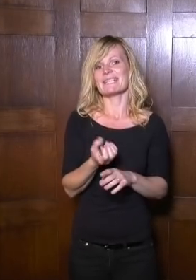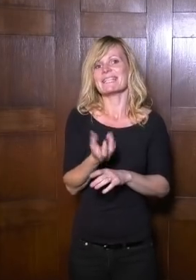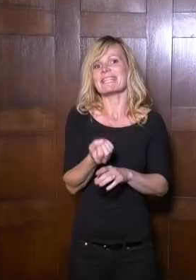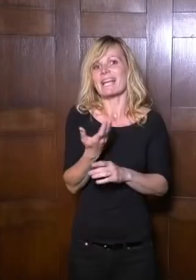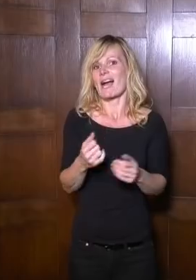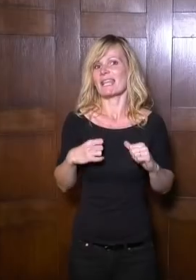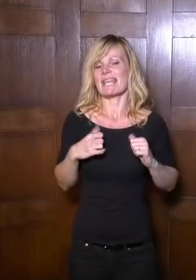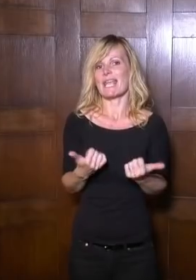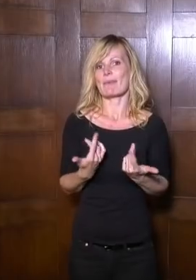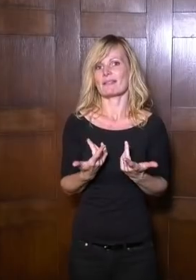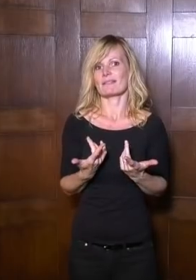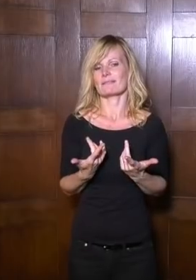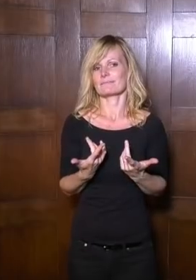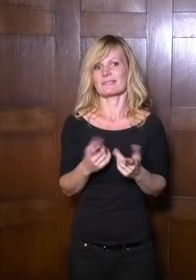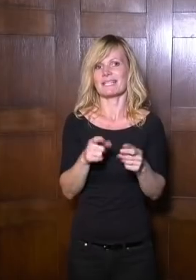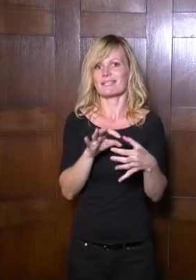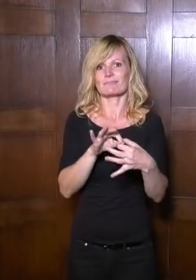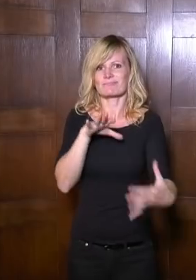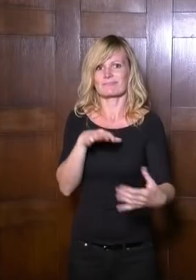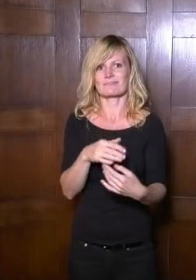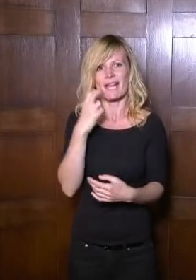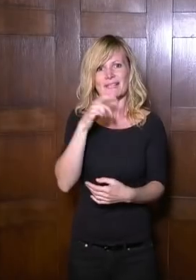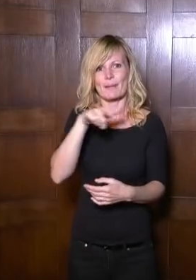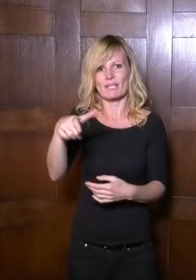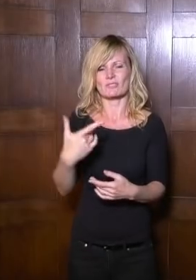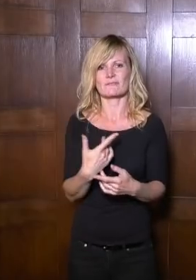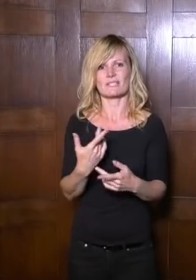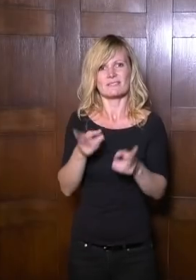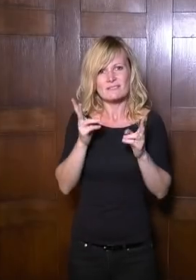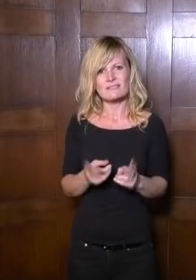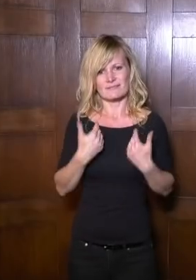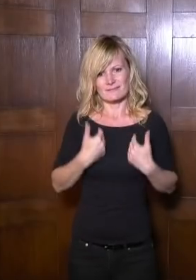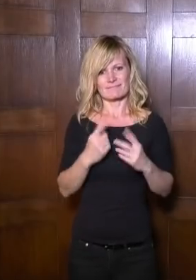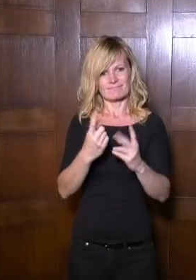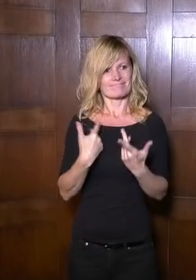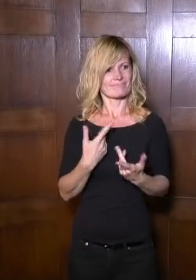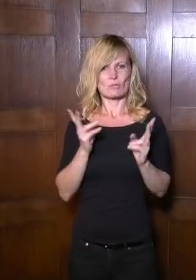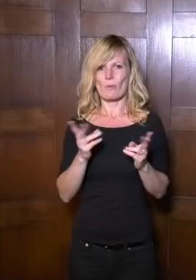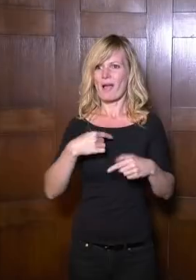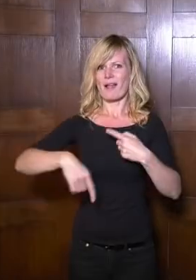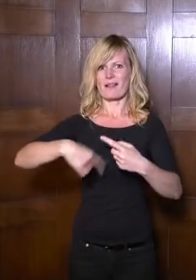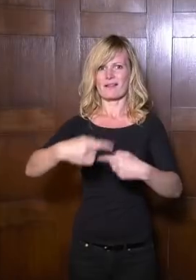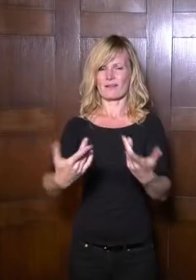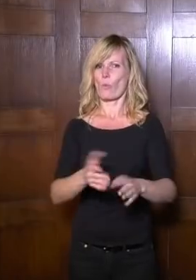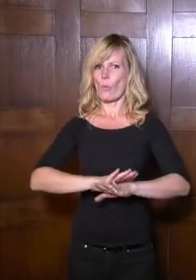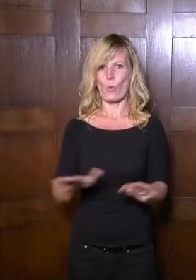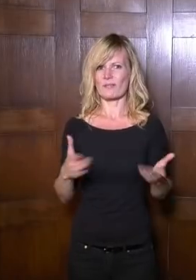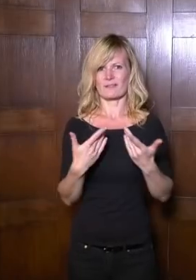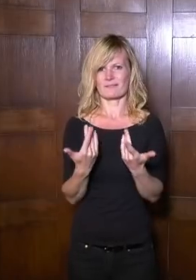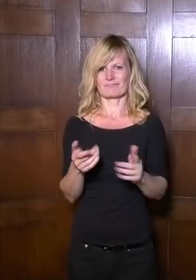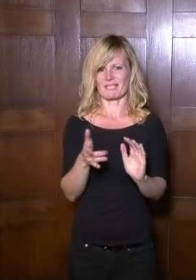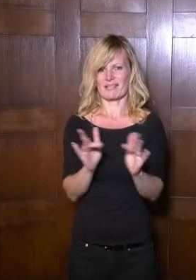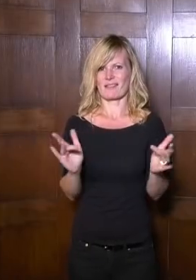Leben nicht angeschlossen sind, die analog unterwegs sind. Das finde ich ist eine zentrale Frage, die auch für mich weitergeht, die